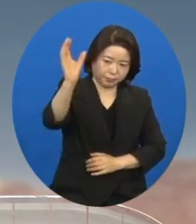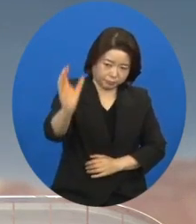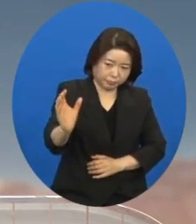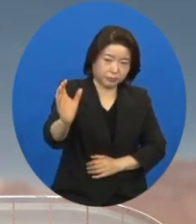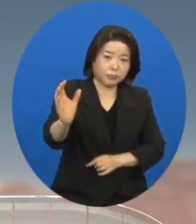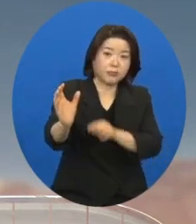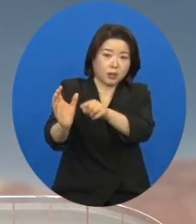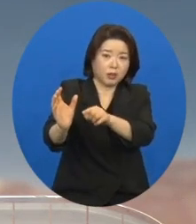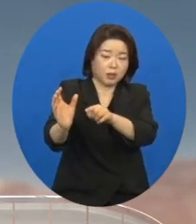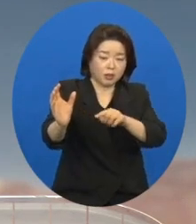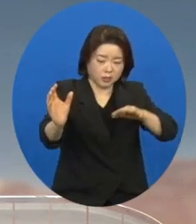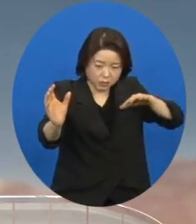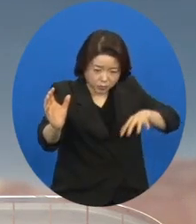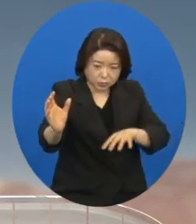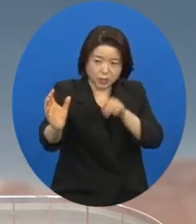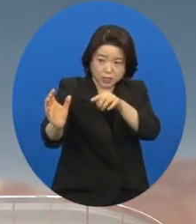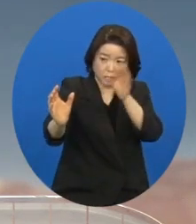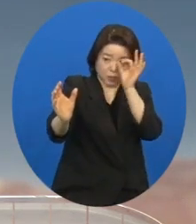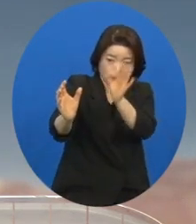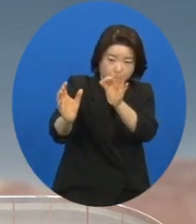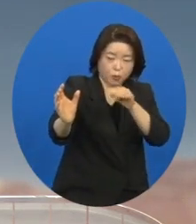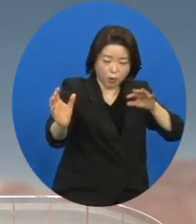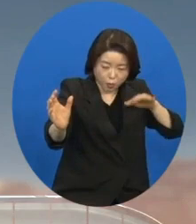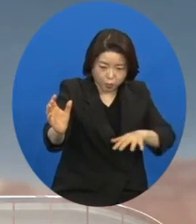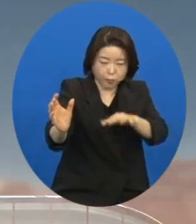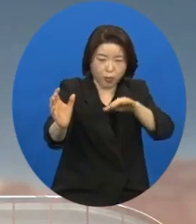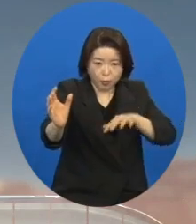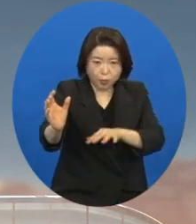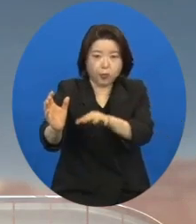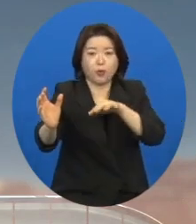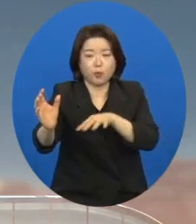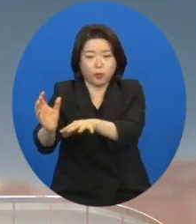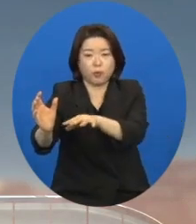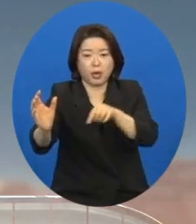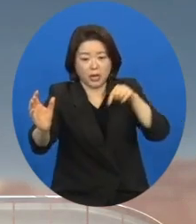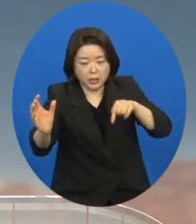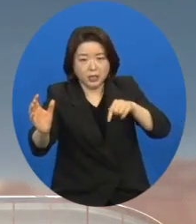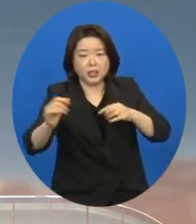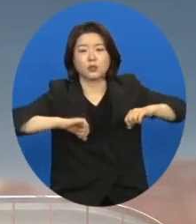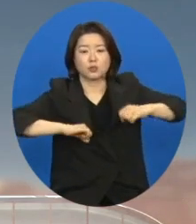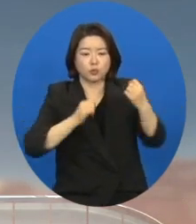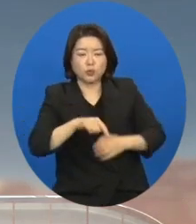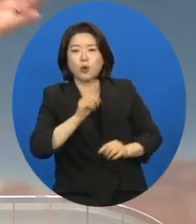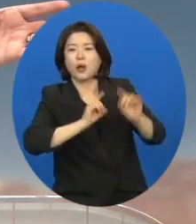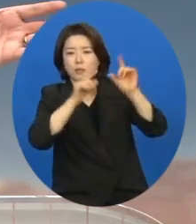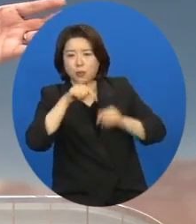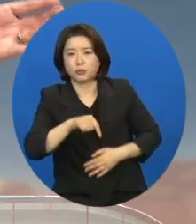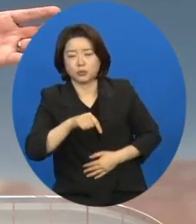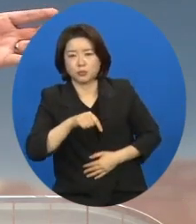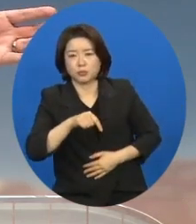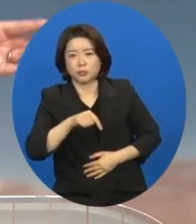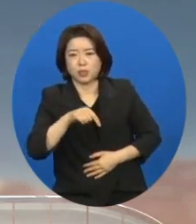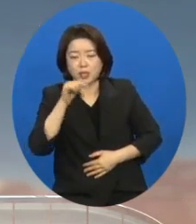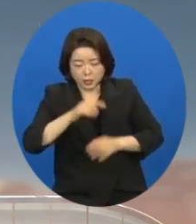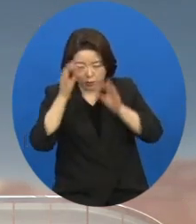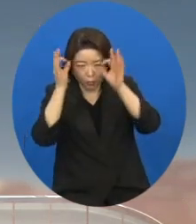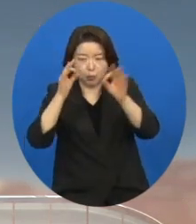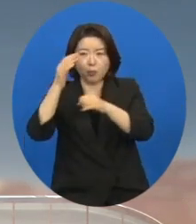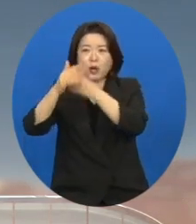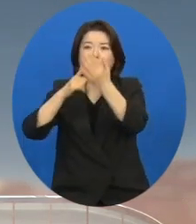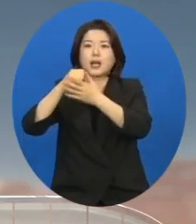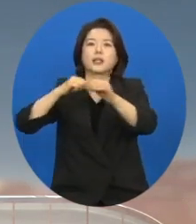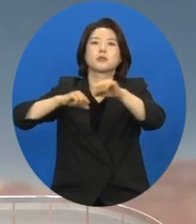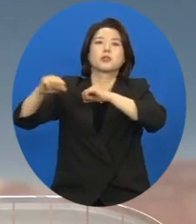거예요. 순종하는 이들을 통해서 역사의 변환의 시점에 하나님은 그들을 통해서 일하셨다라는 것입니다.